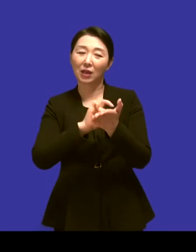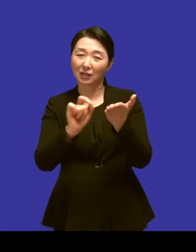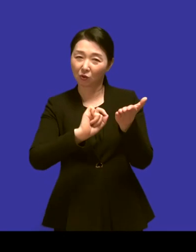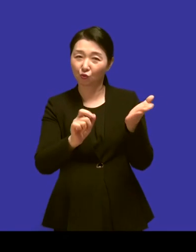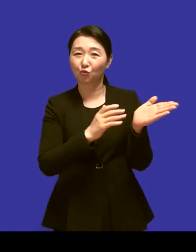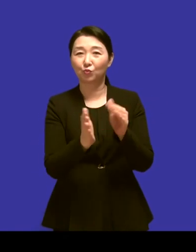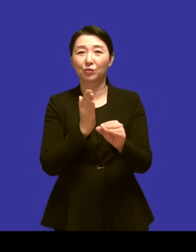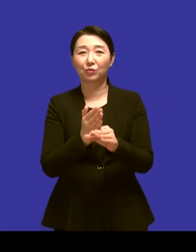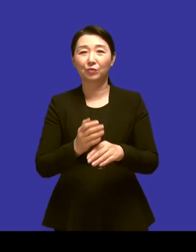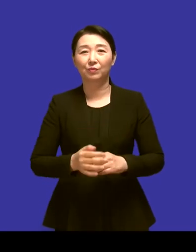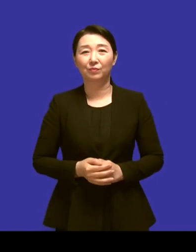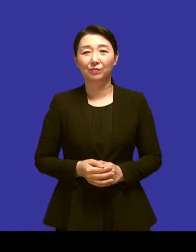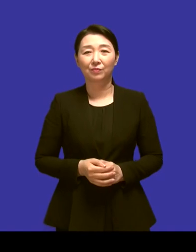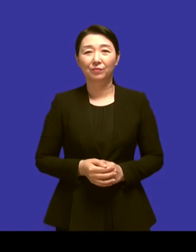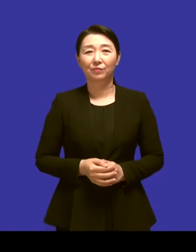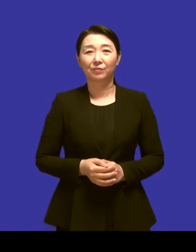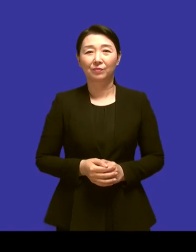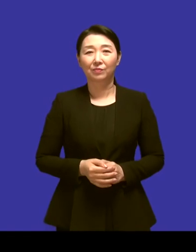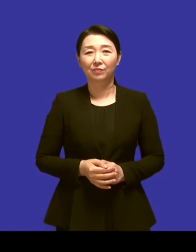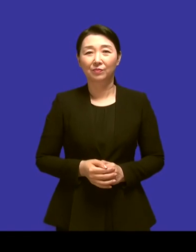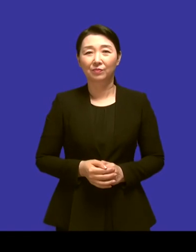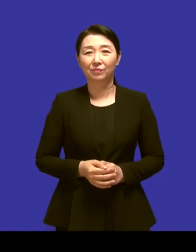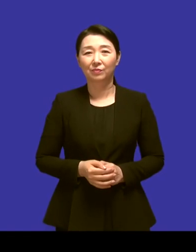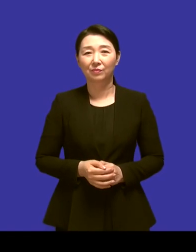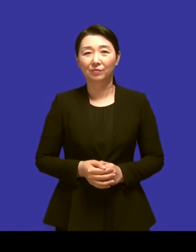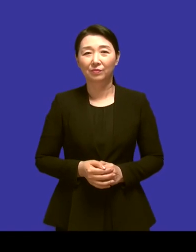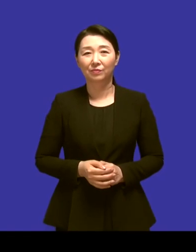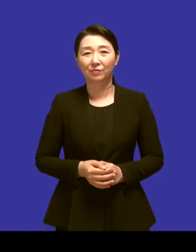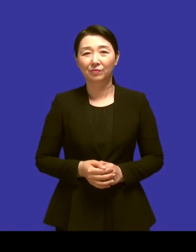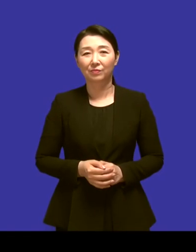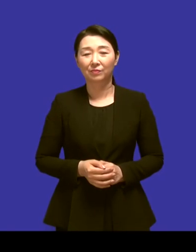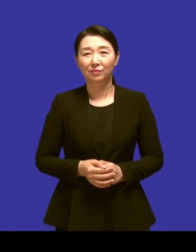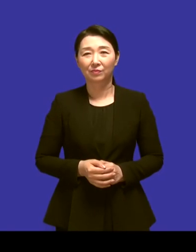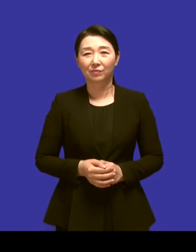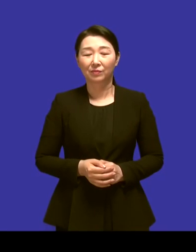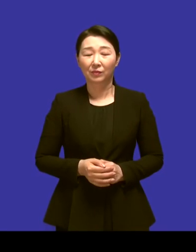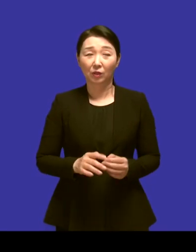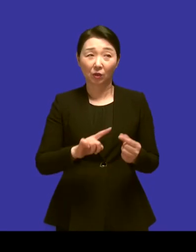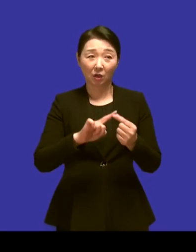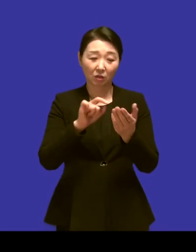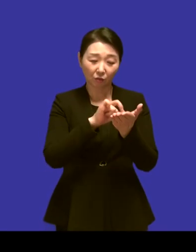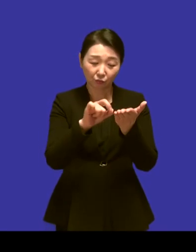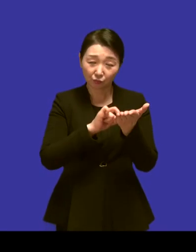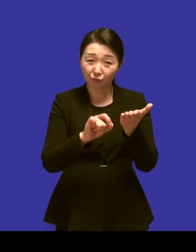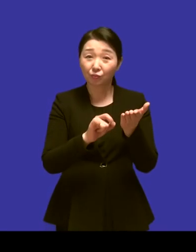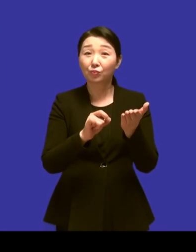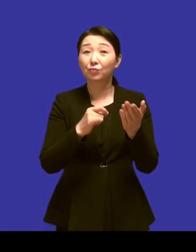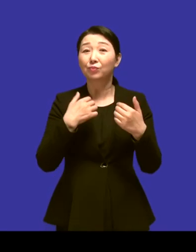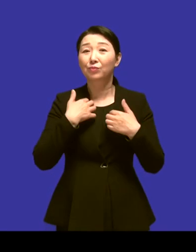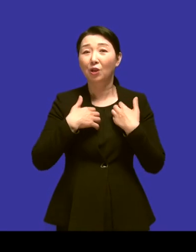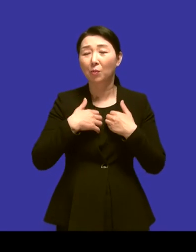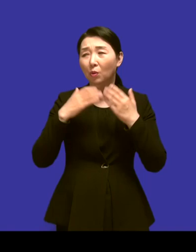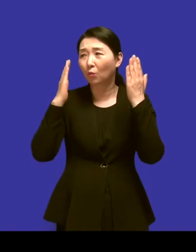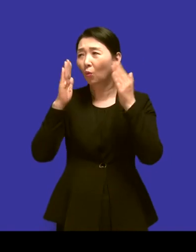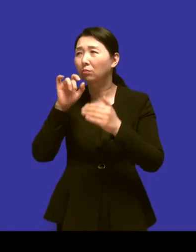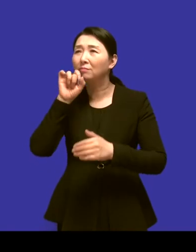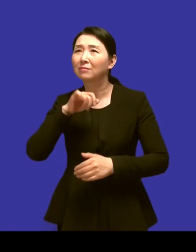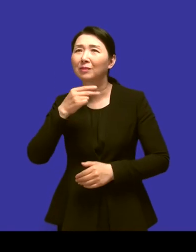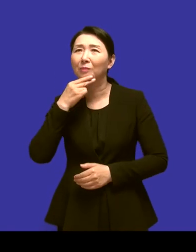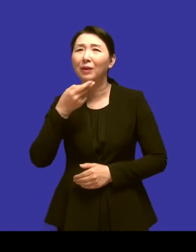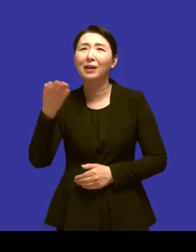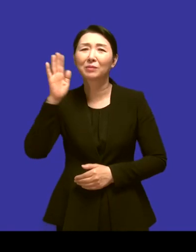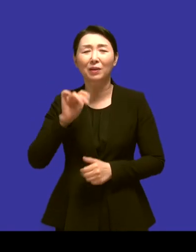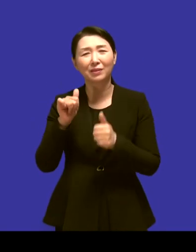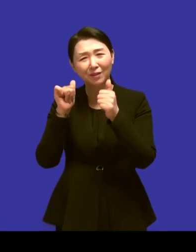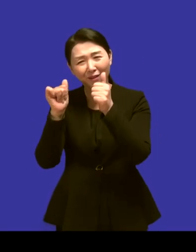있었는데 뭔가 이렇게 가사를 쓰는 게 더 재미있고 공부는 사실 별로 재미가 없었는데 그냥